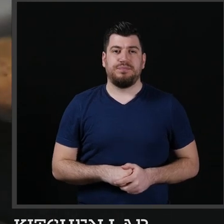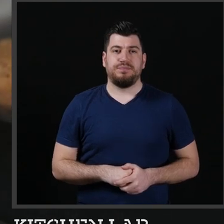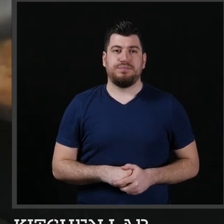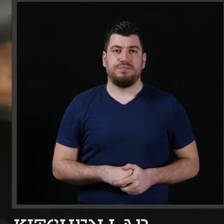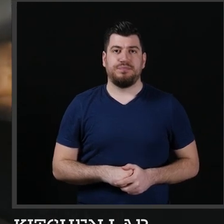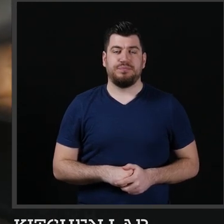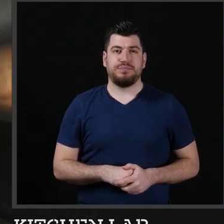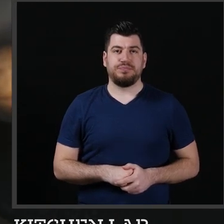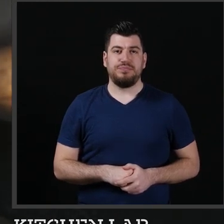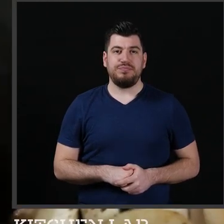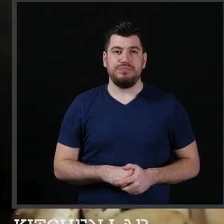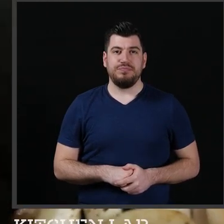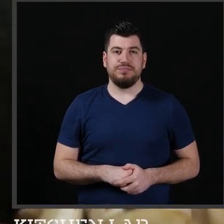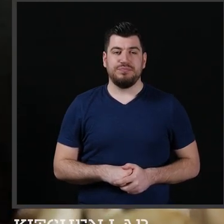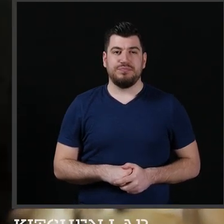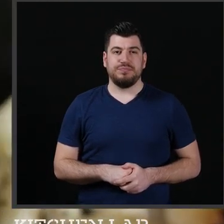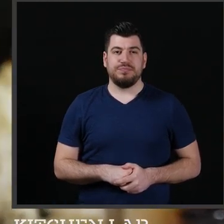Να και αυτά.